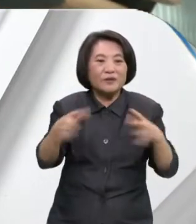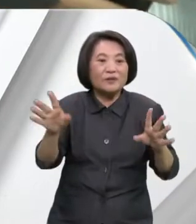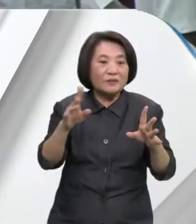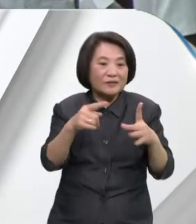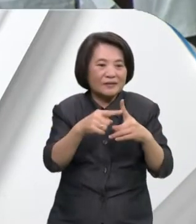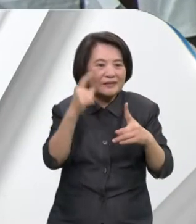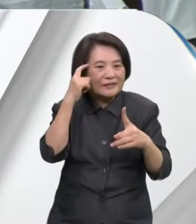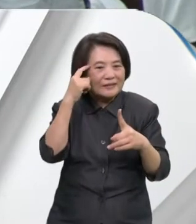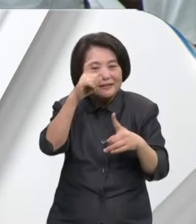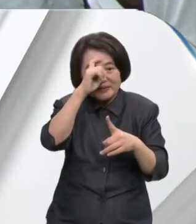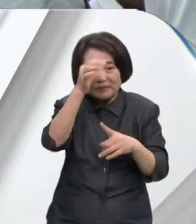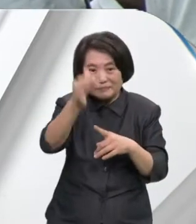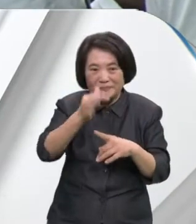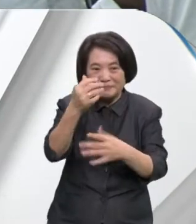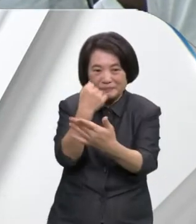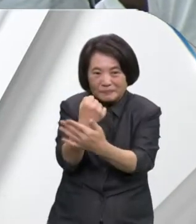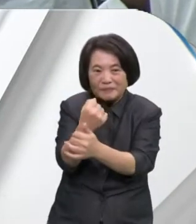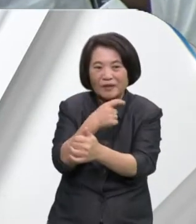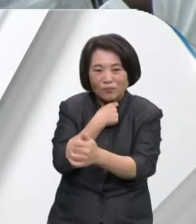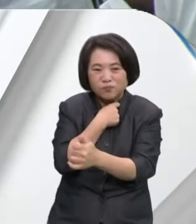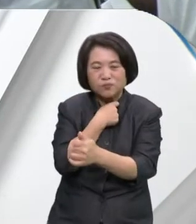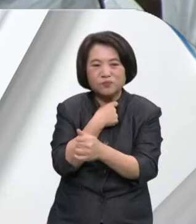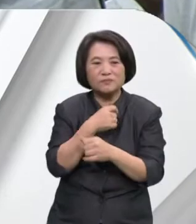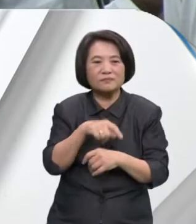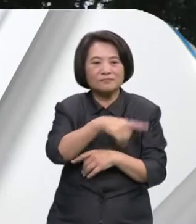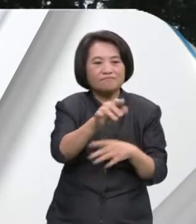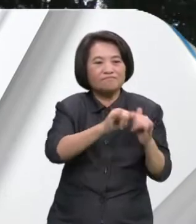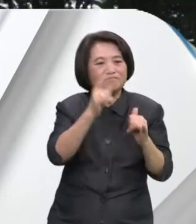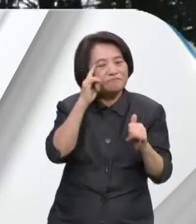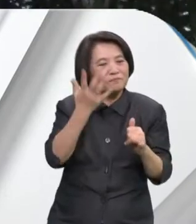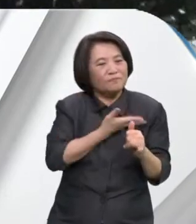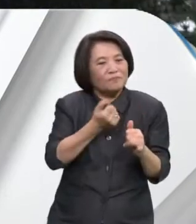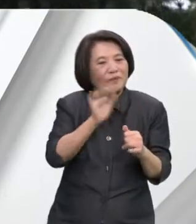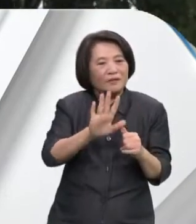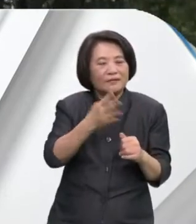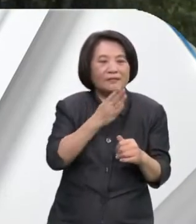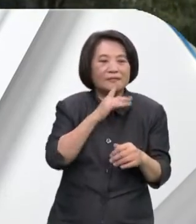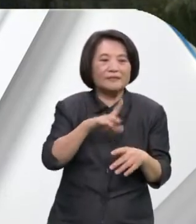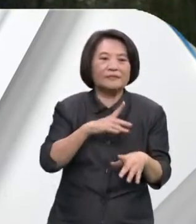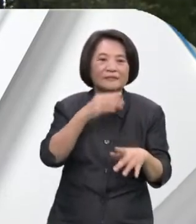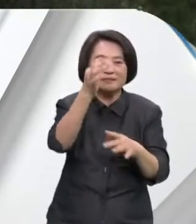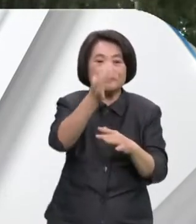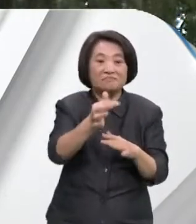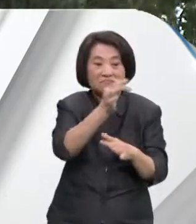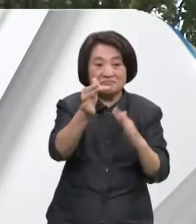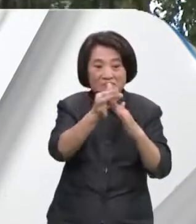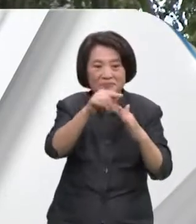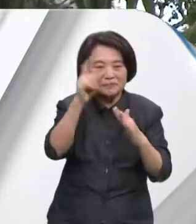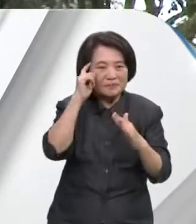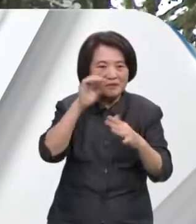士讲希望做保留教堂，就算向前讲唔判得，不过富丽教会很强调，